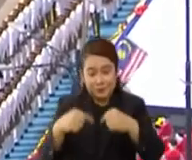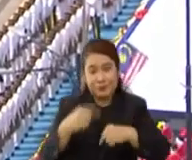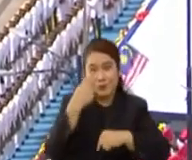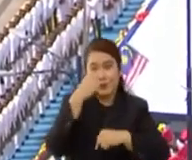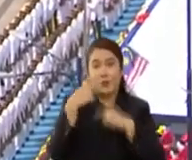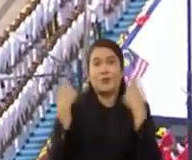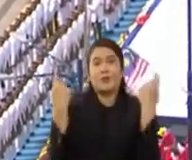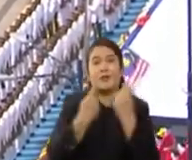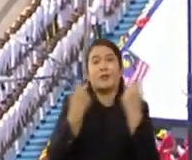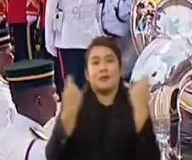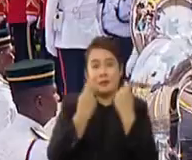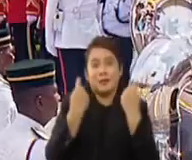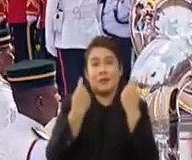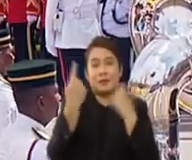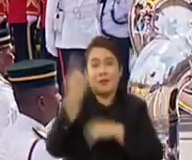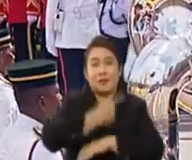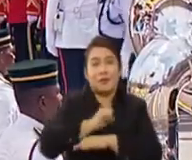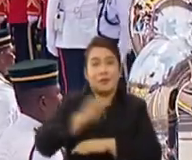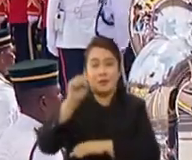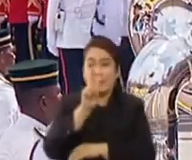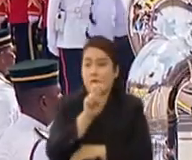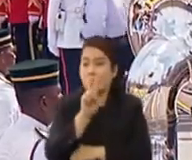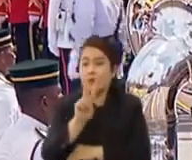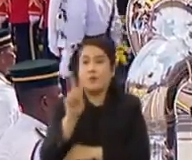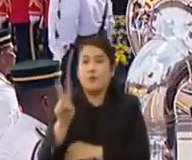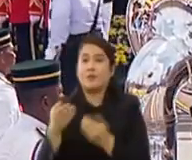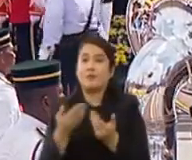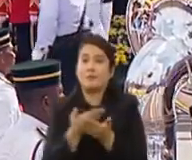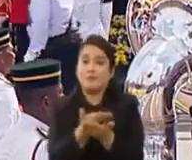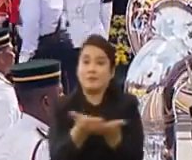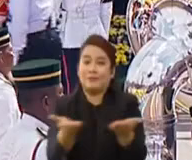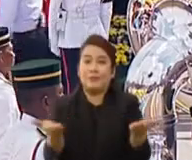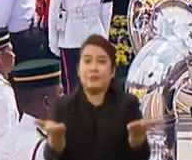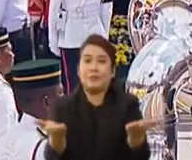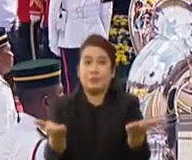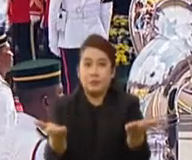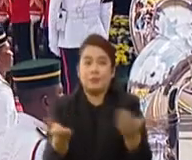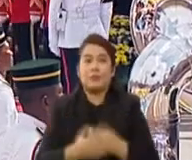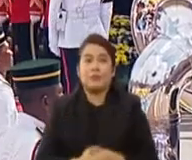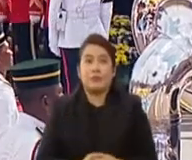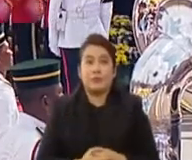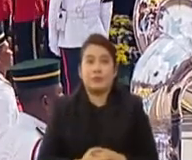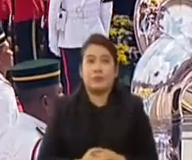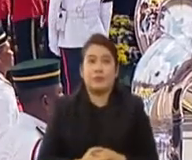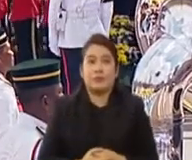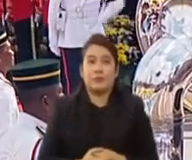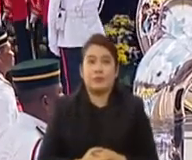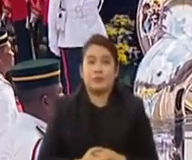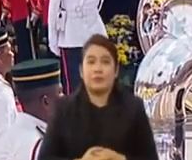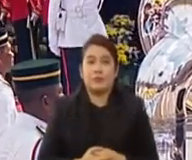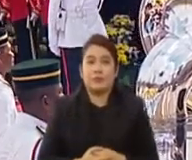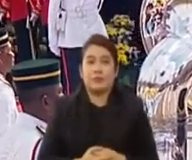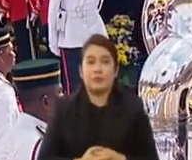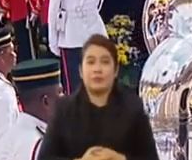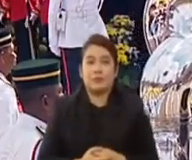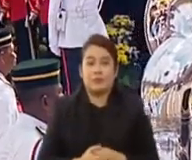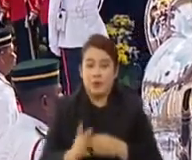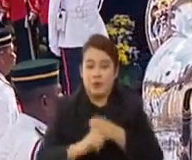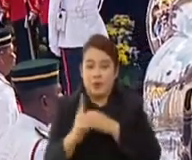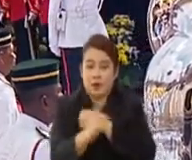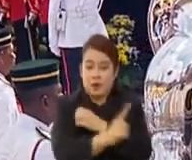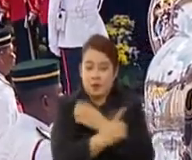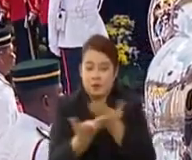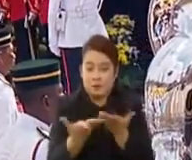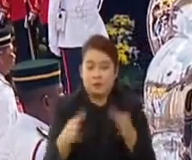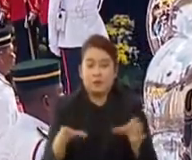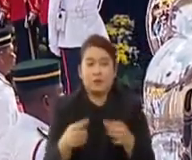Kebangsaan 2022 bersama rakyat jelata. Duli Tuanku payungan rahmat, ladang terbentang